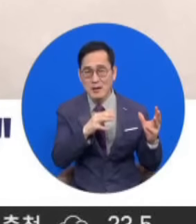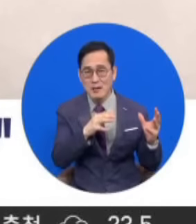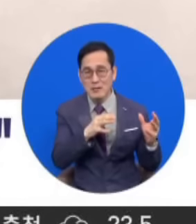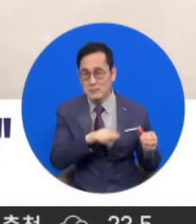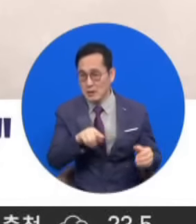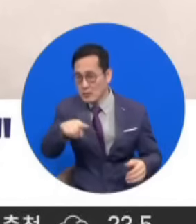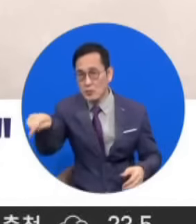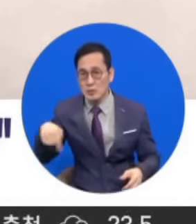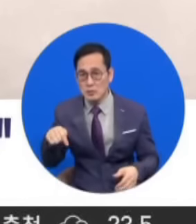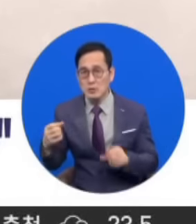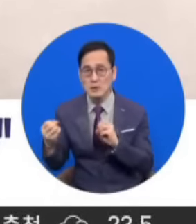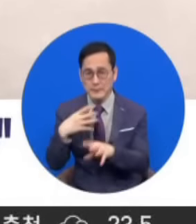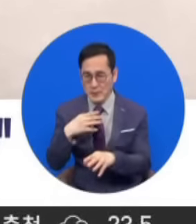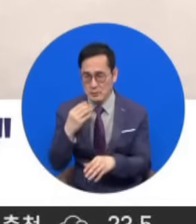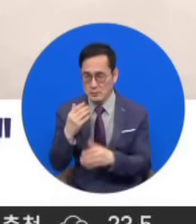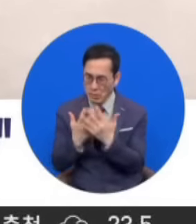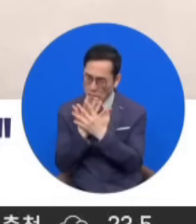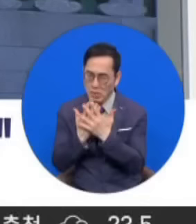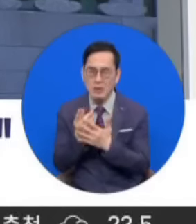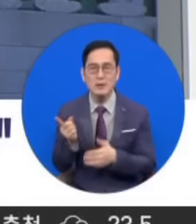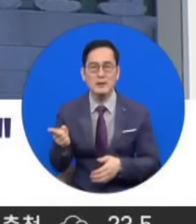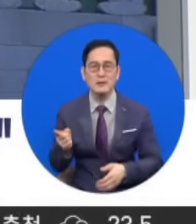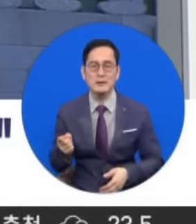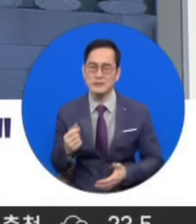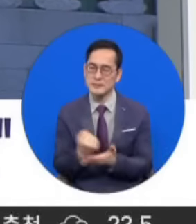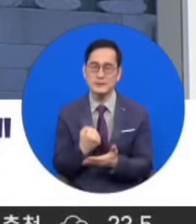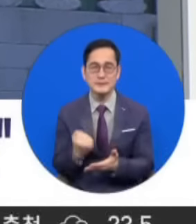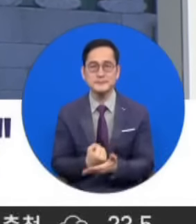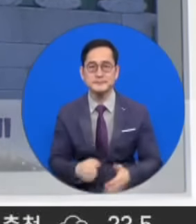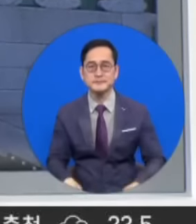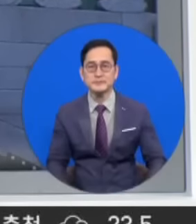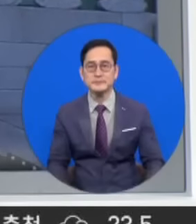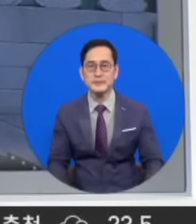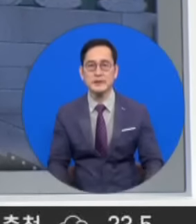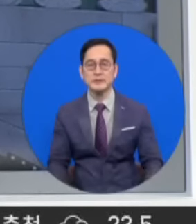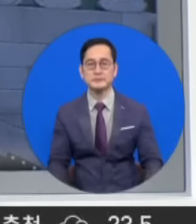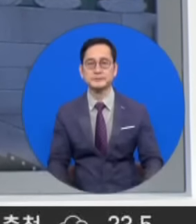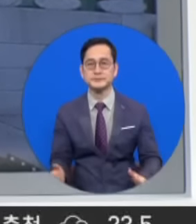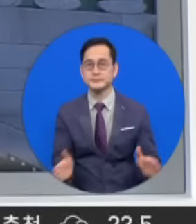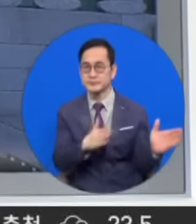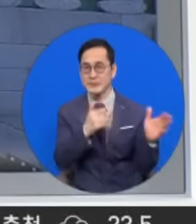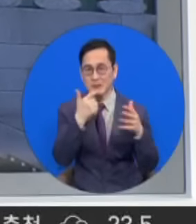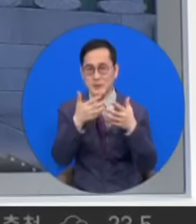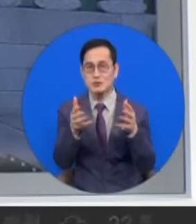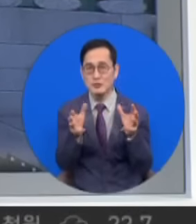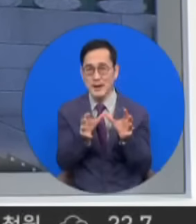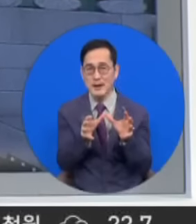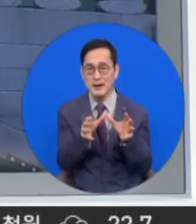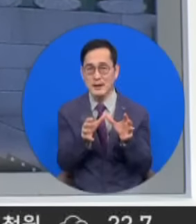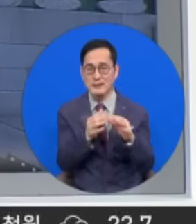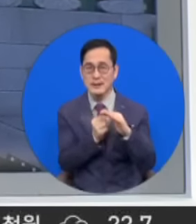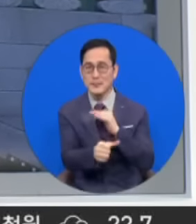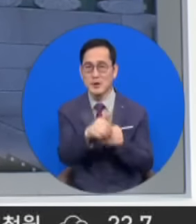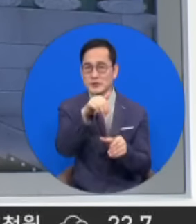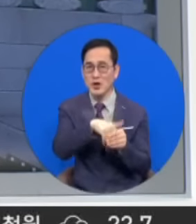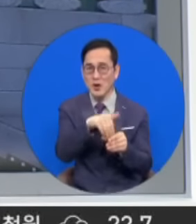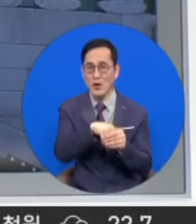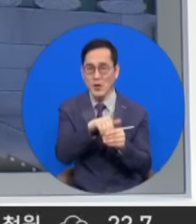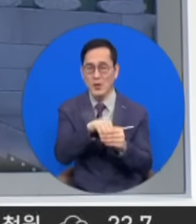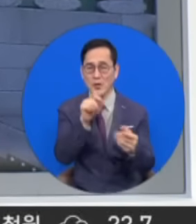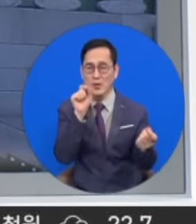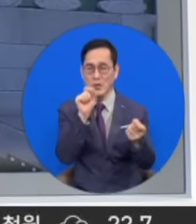못했다고 하실 답변은 아니죠. 예, 그런가 하면 민주당 내에 이 전당대회에서 이재명 대표의 대항마가 없는 가운데 최고위원